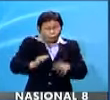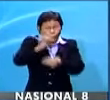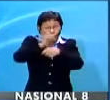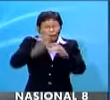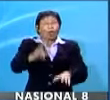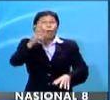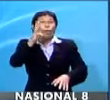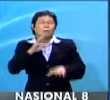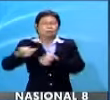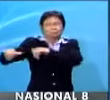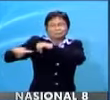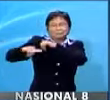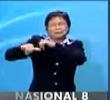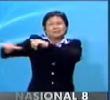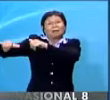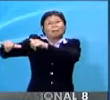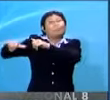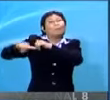eneryenay